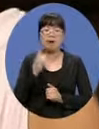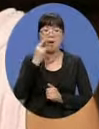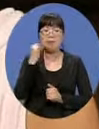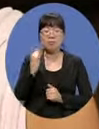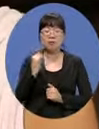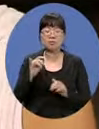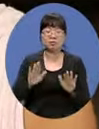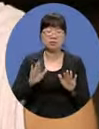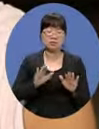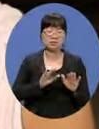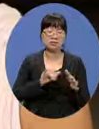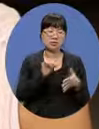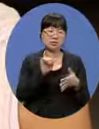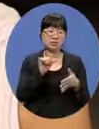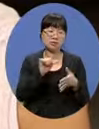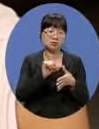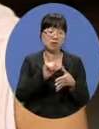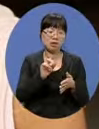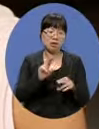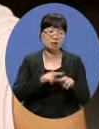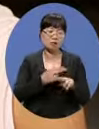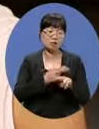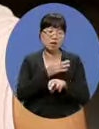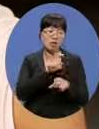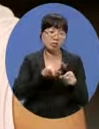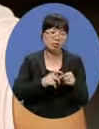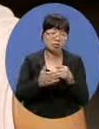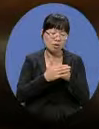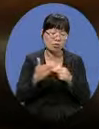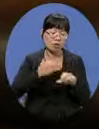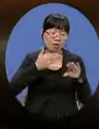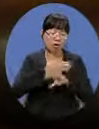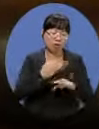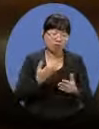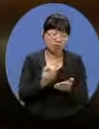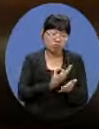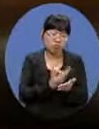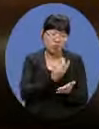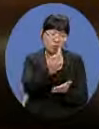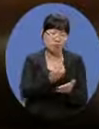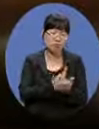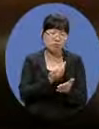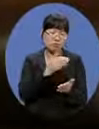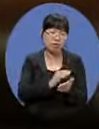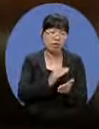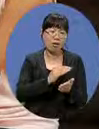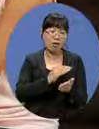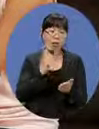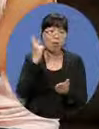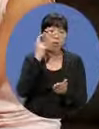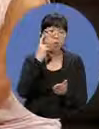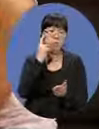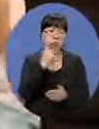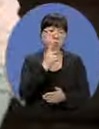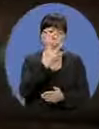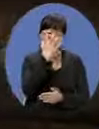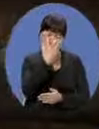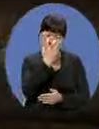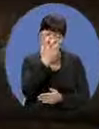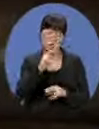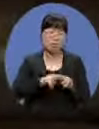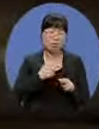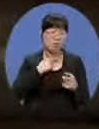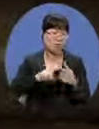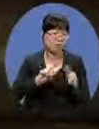엄마는 재영이 선물 사주려고 늦게까지 일하고 왔는데 자꾸 이럴 거야? 아, 선물이 마음에 안 들어?